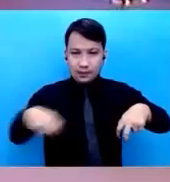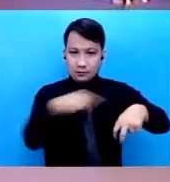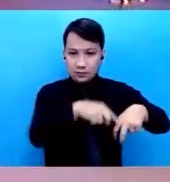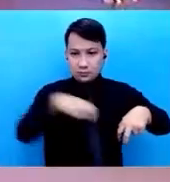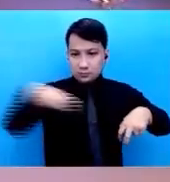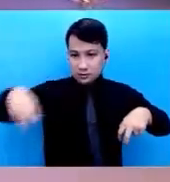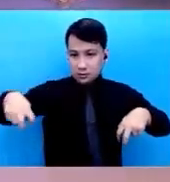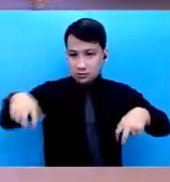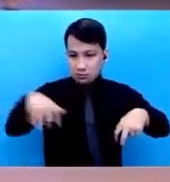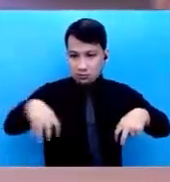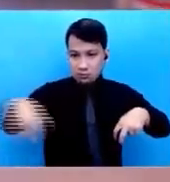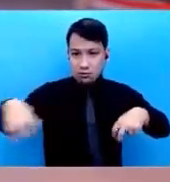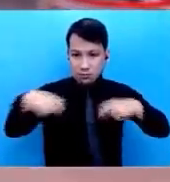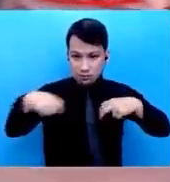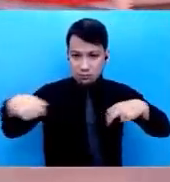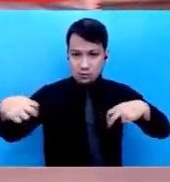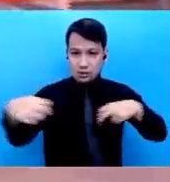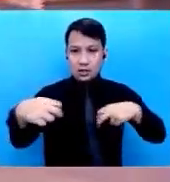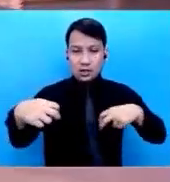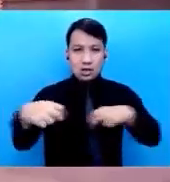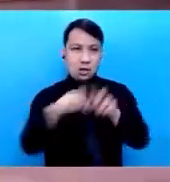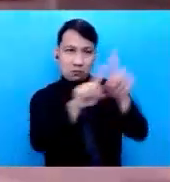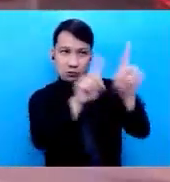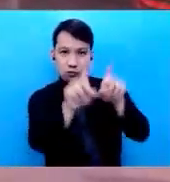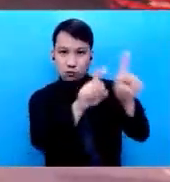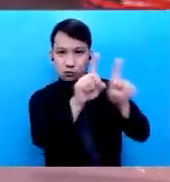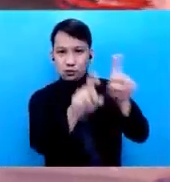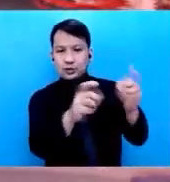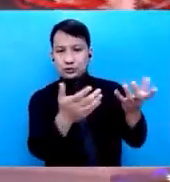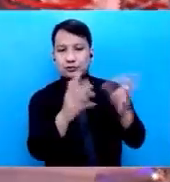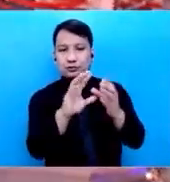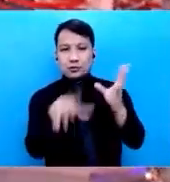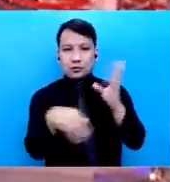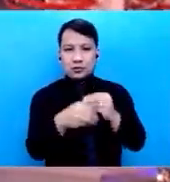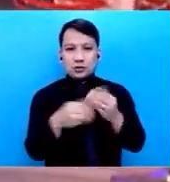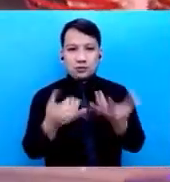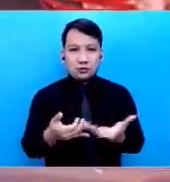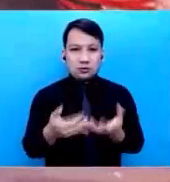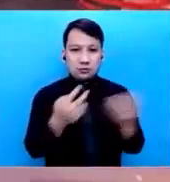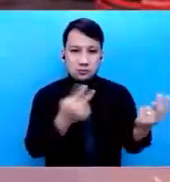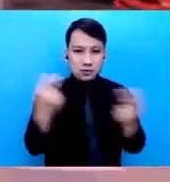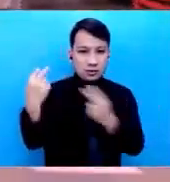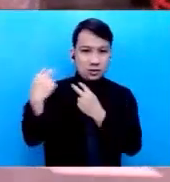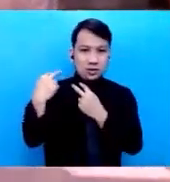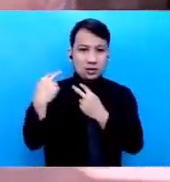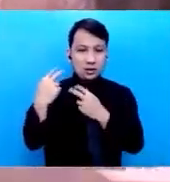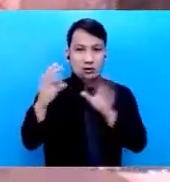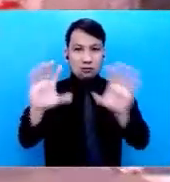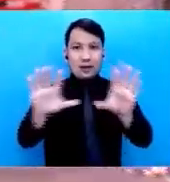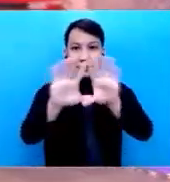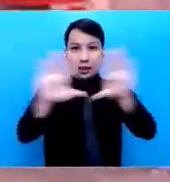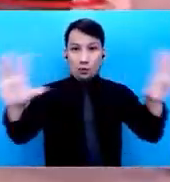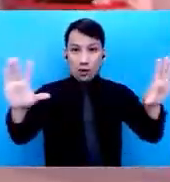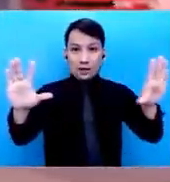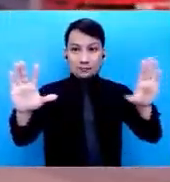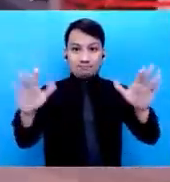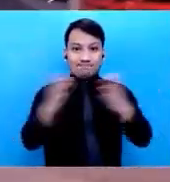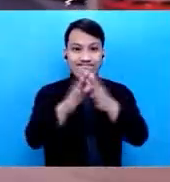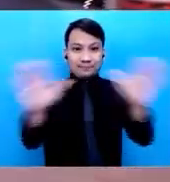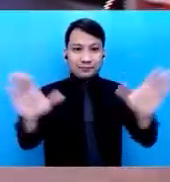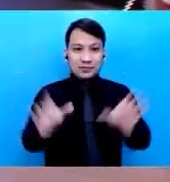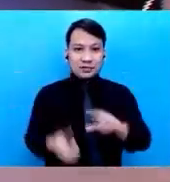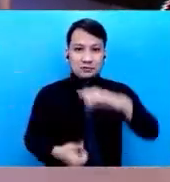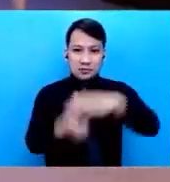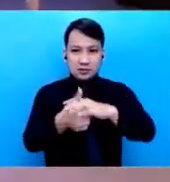naman uupo ang mga journalist na miyembro ng panel. At dito sa likod ko, makikita nyo ang 2 screens kung saan dito